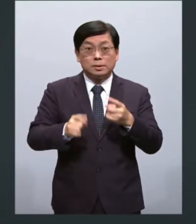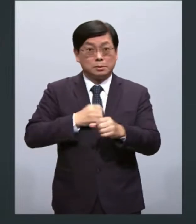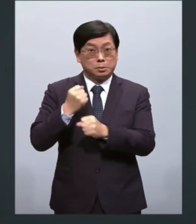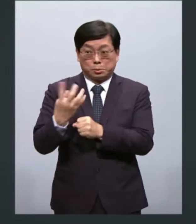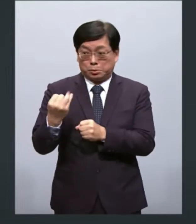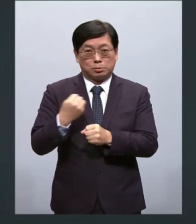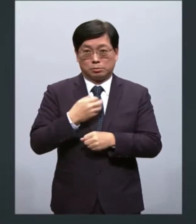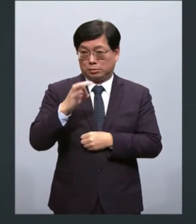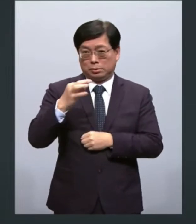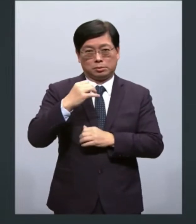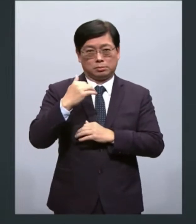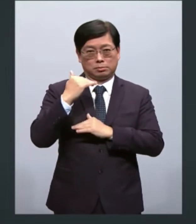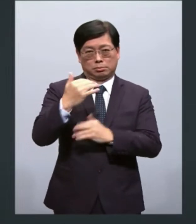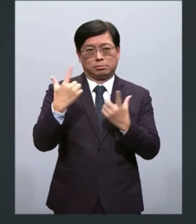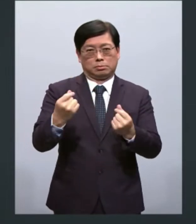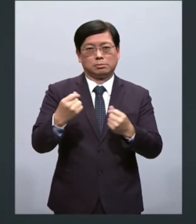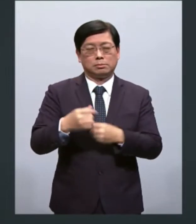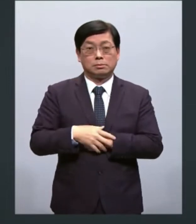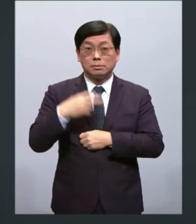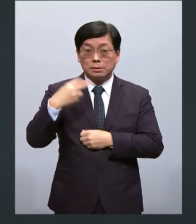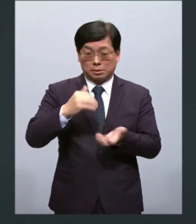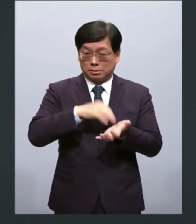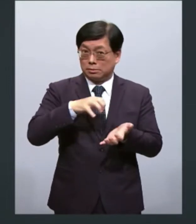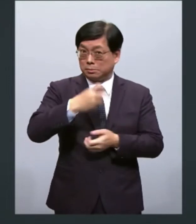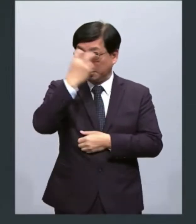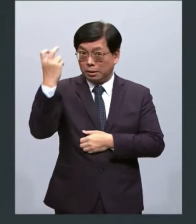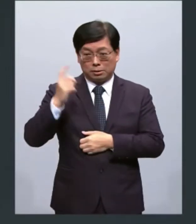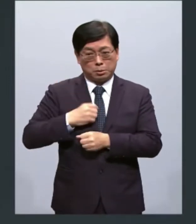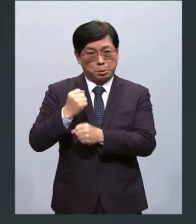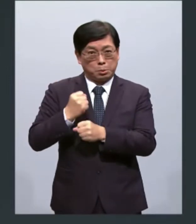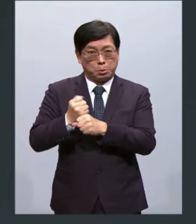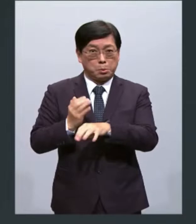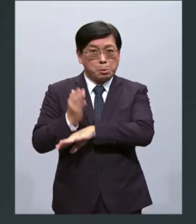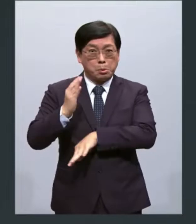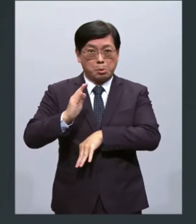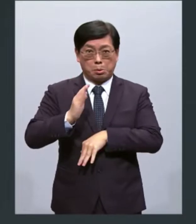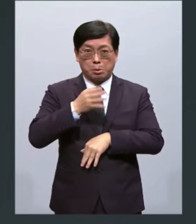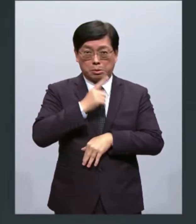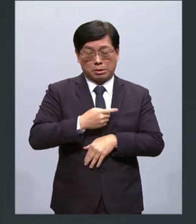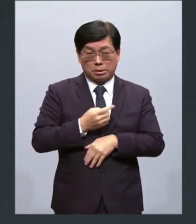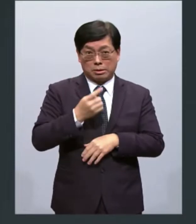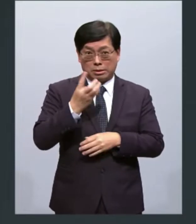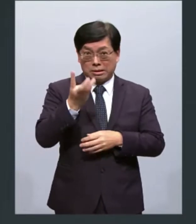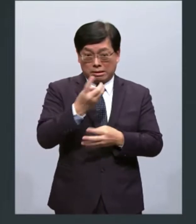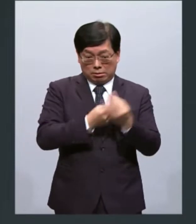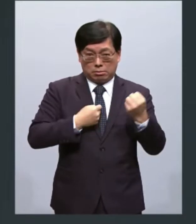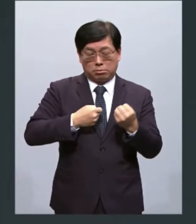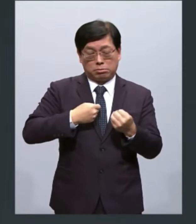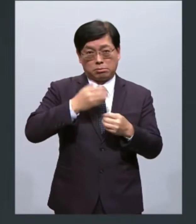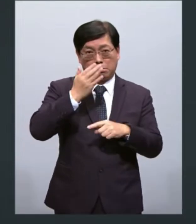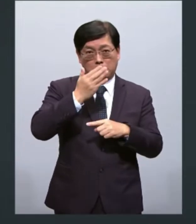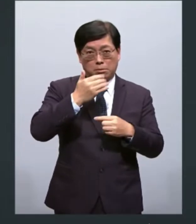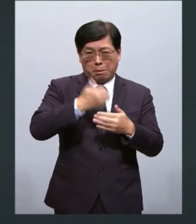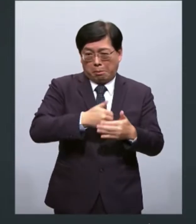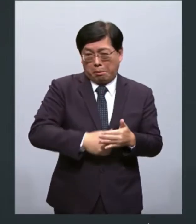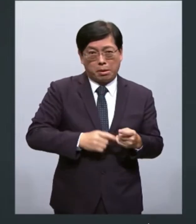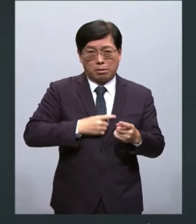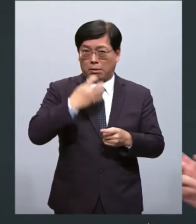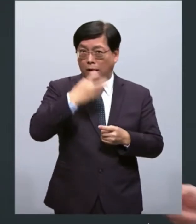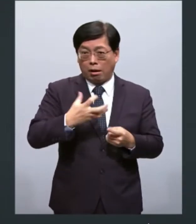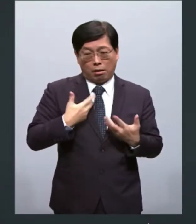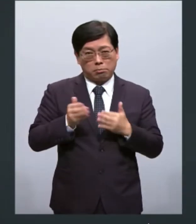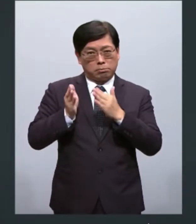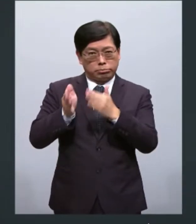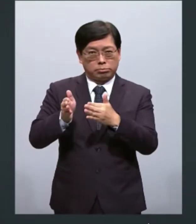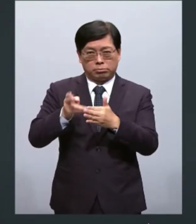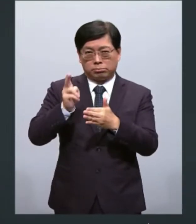少，钱有这么多。然后医院就发现他做了很多，可是点值被打折了，那医院就会亏本，医院就转过头来